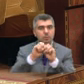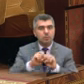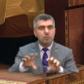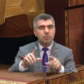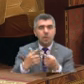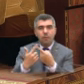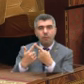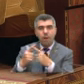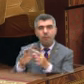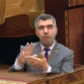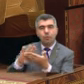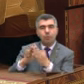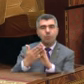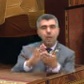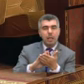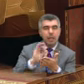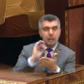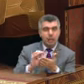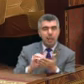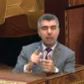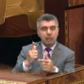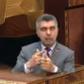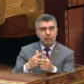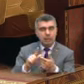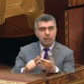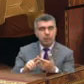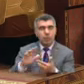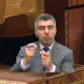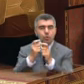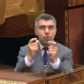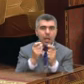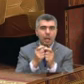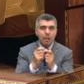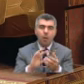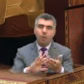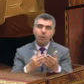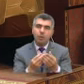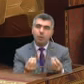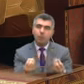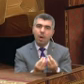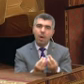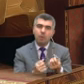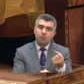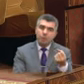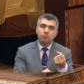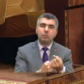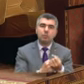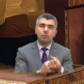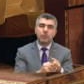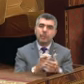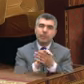مختلف مؤسساتها من تعاونيات وجمعيات ومقاولات اجتماعية، والنهوض بها من أجل تنمية روح